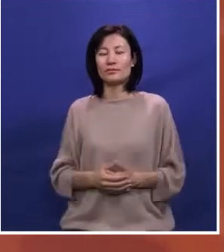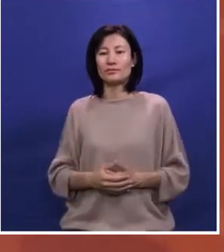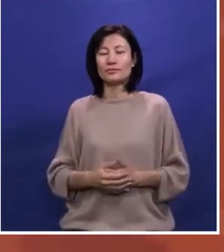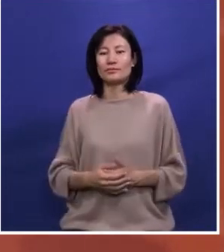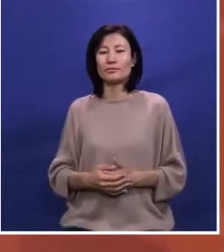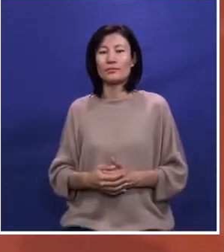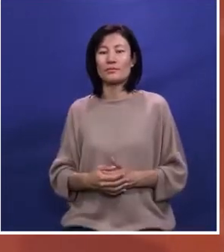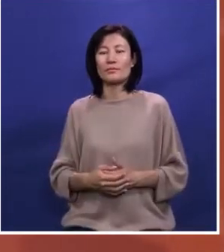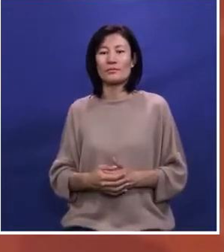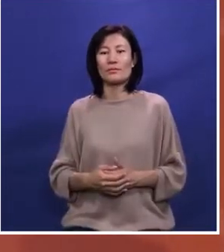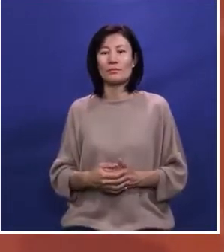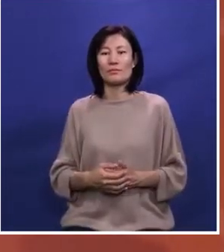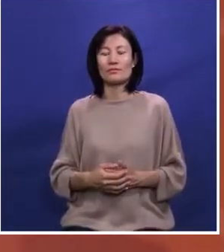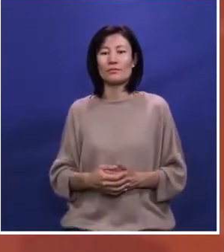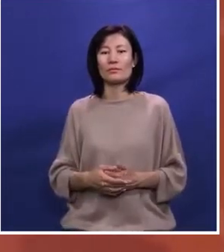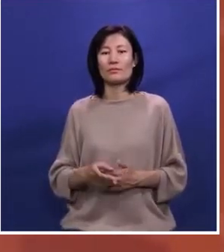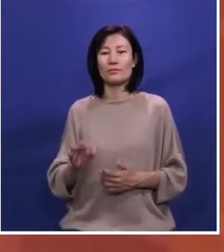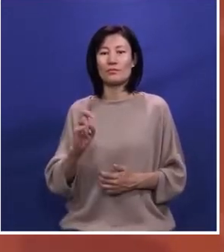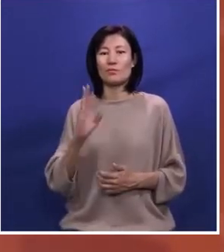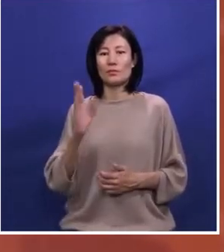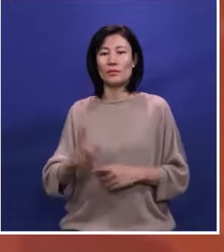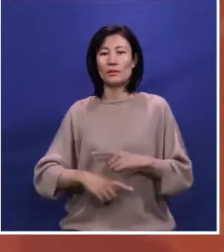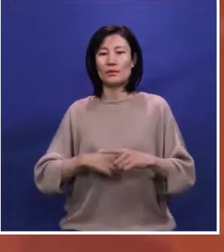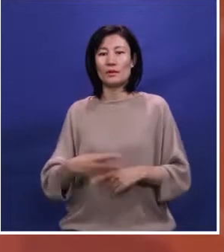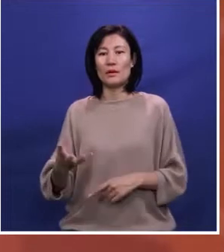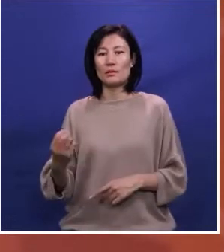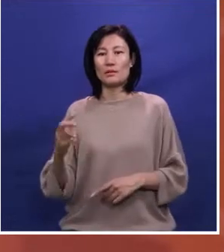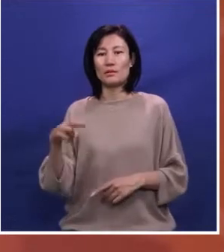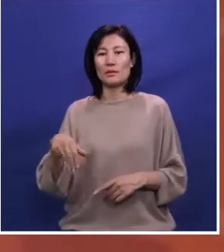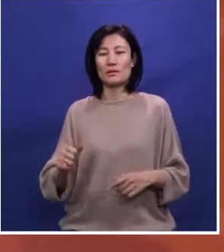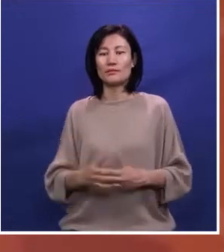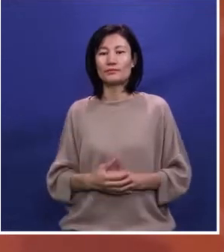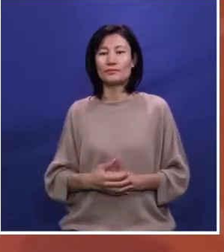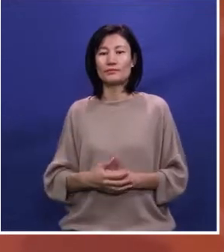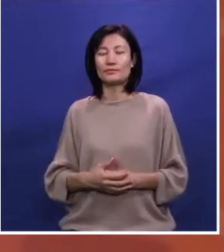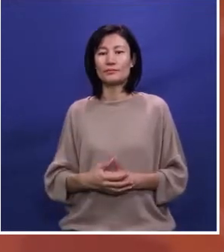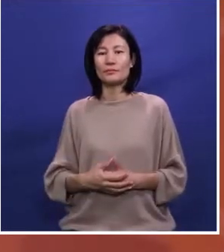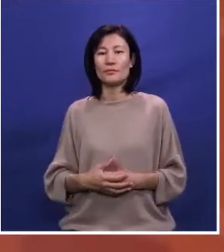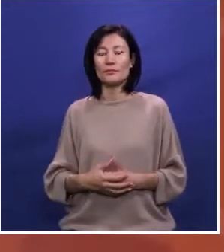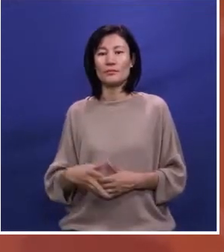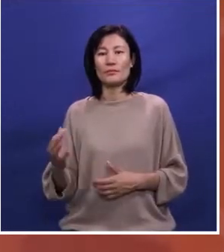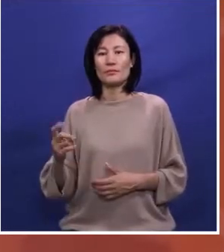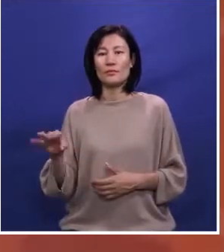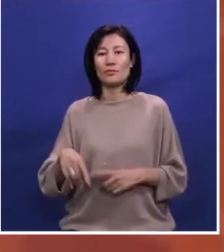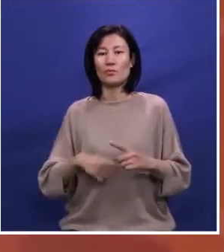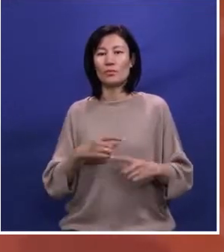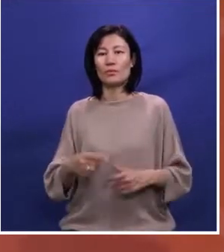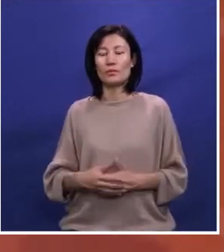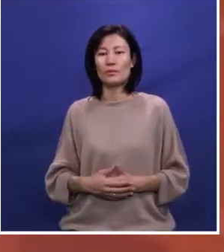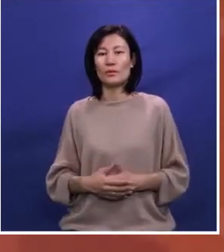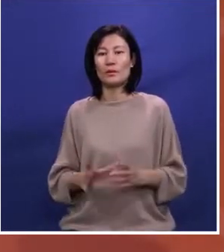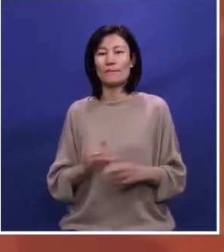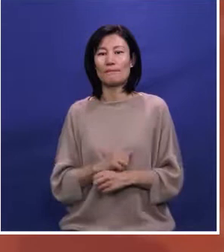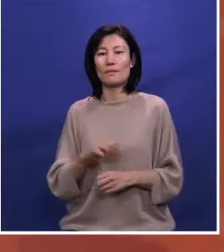азамат табысатын деп мүмкіндік беріп отыр. Енді қаладағы болғандықтан депутат мүмкіндіктер оларды тағы бір белгіс.